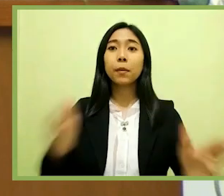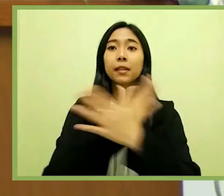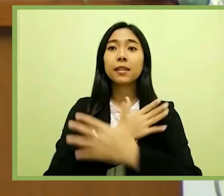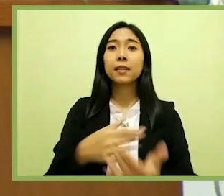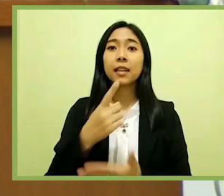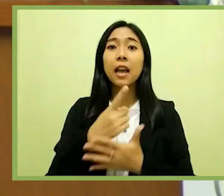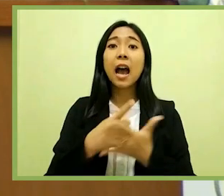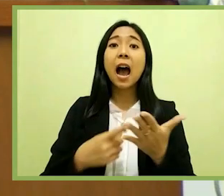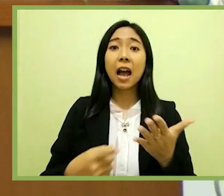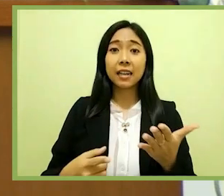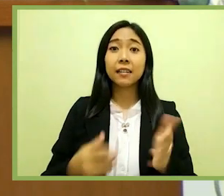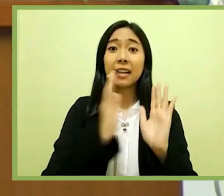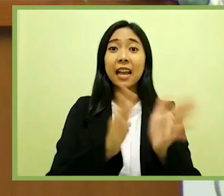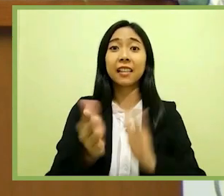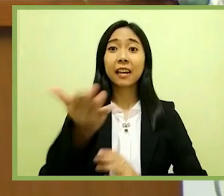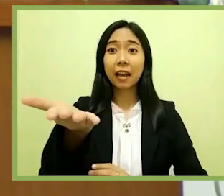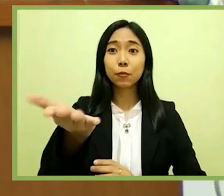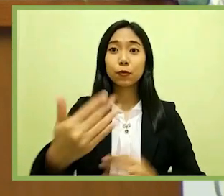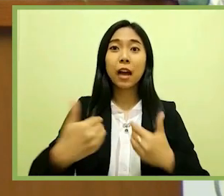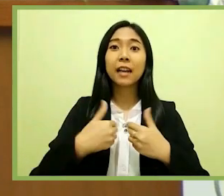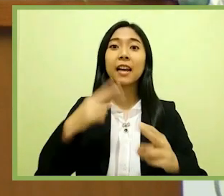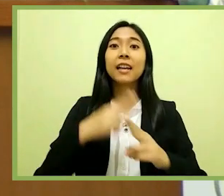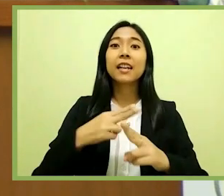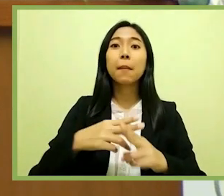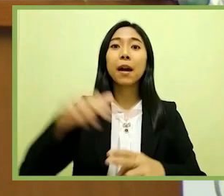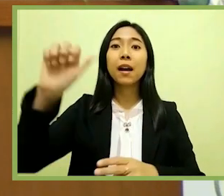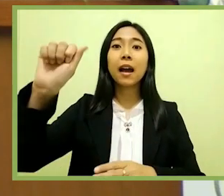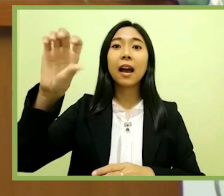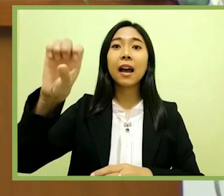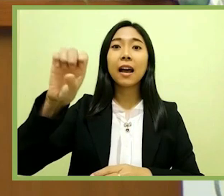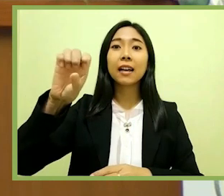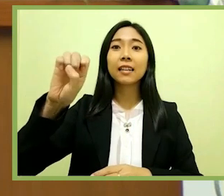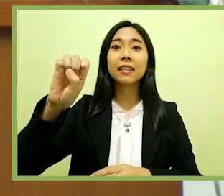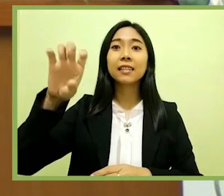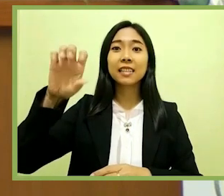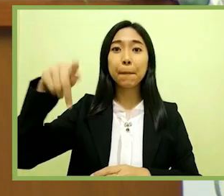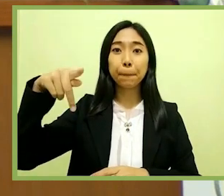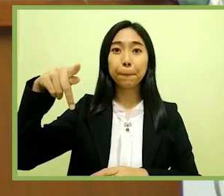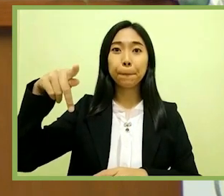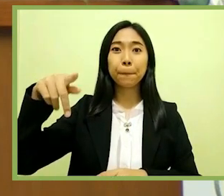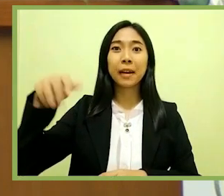Jemaat terkasih, adakah di antara Anda yang memiliki nama Asep?